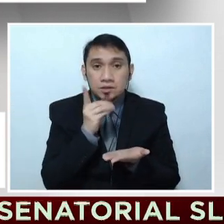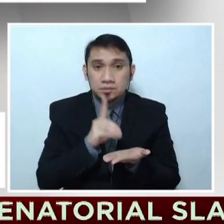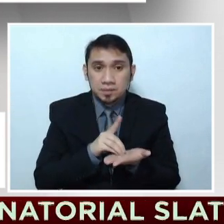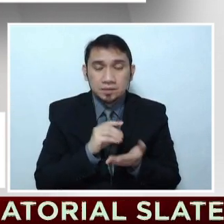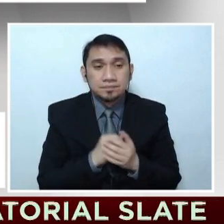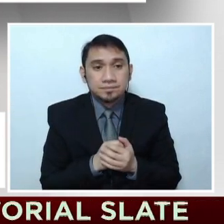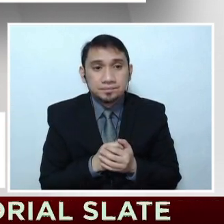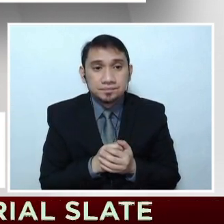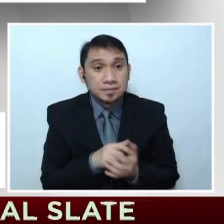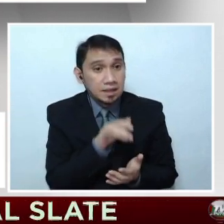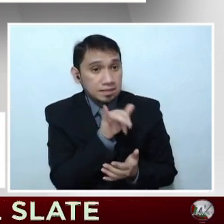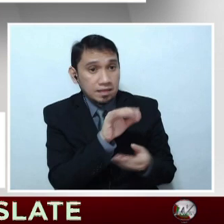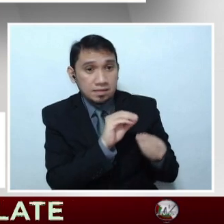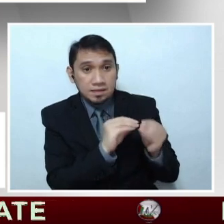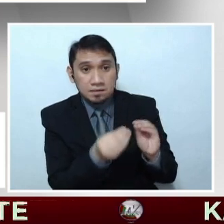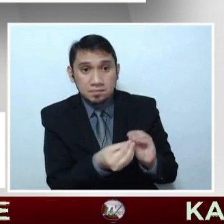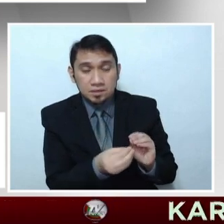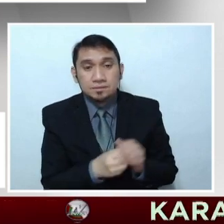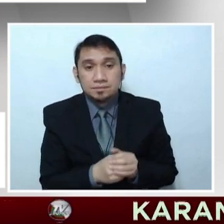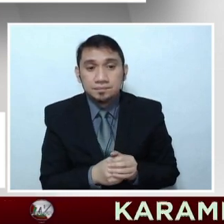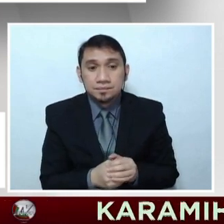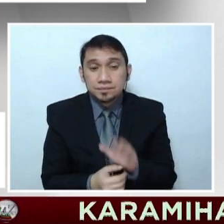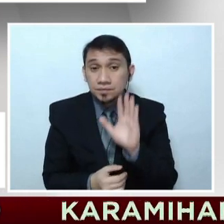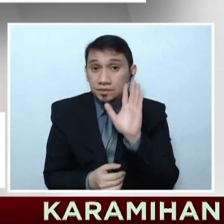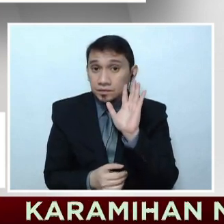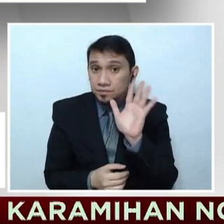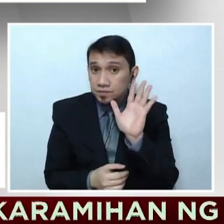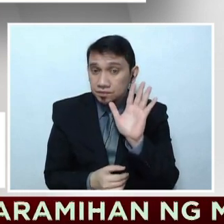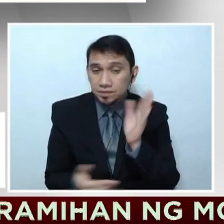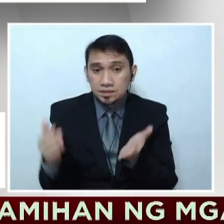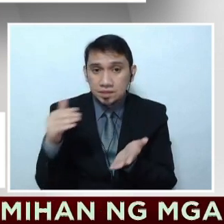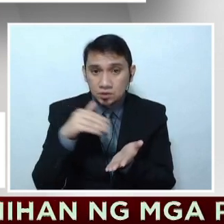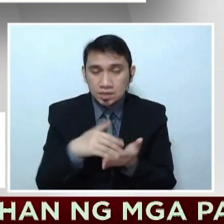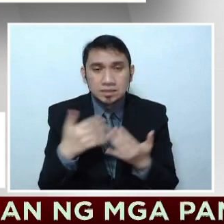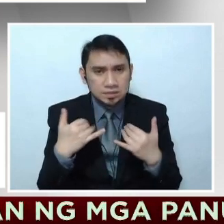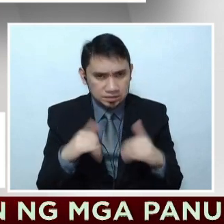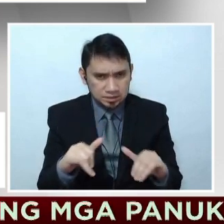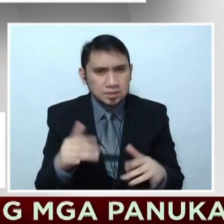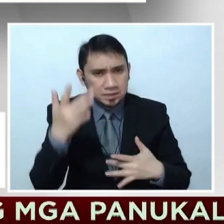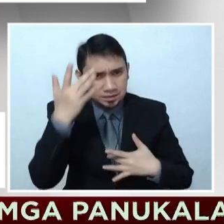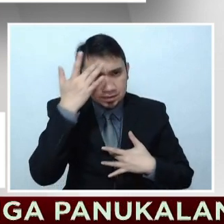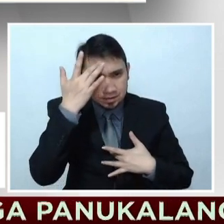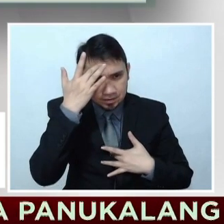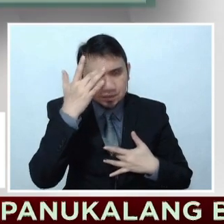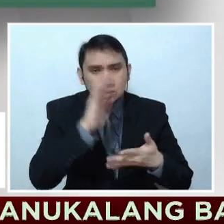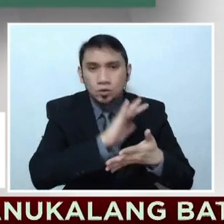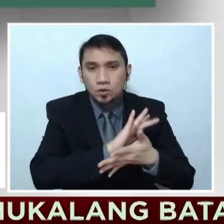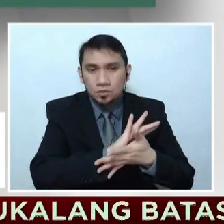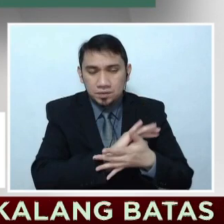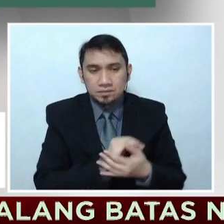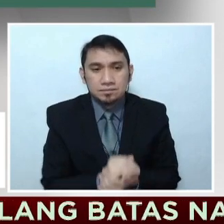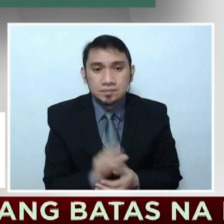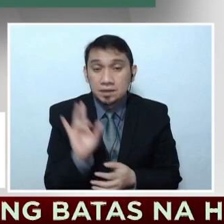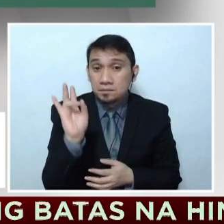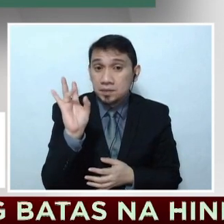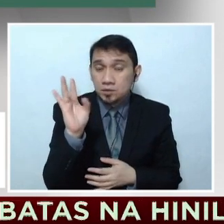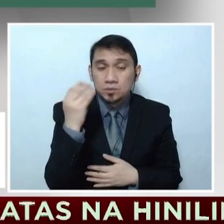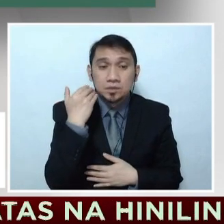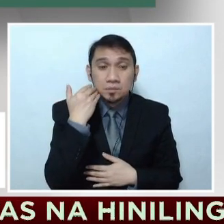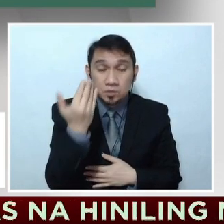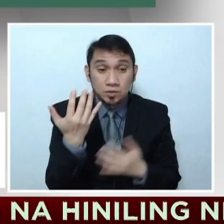Sa bilang na ito, nasa higit na 50,000 ang active cases. May 17 na namatay para sa